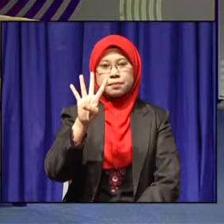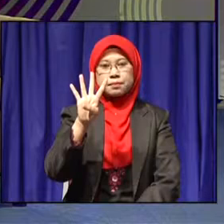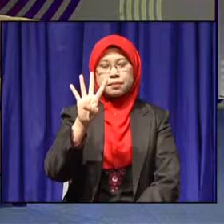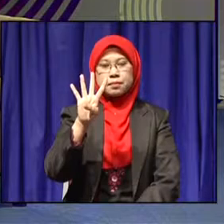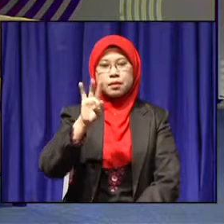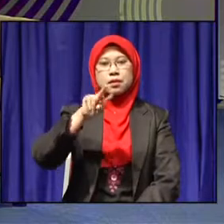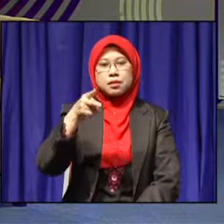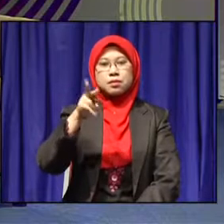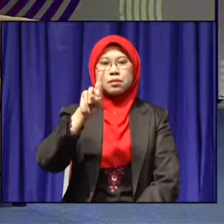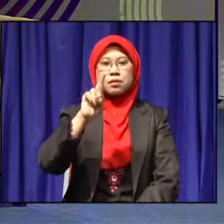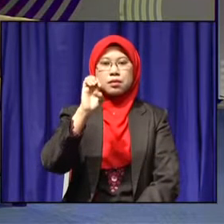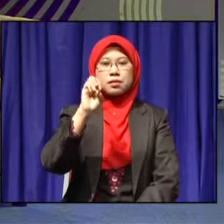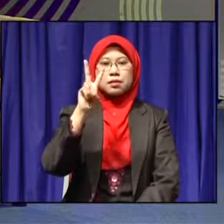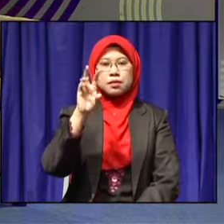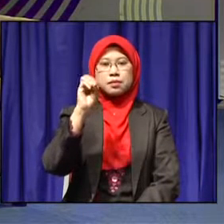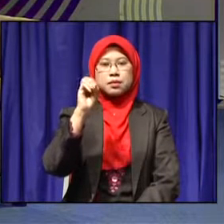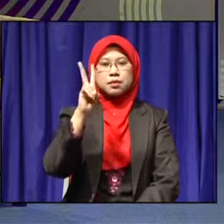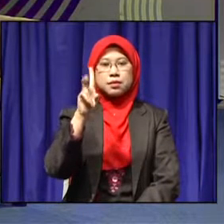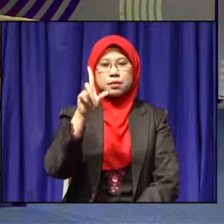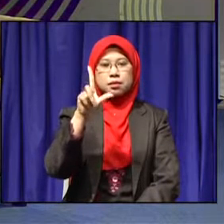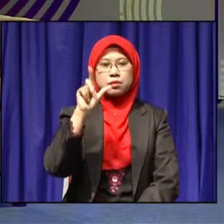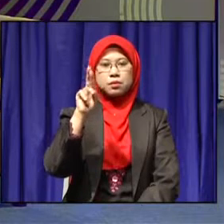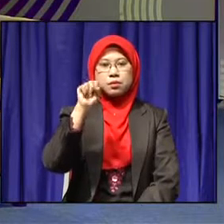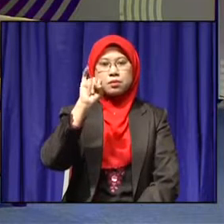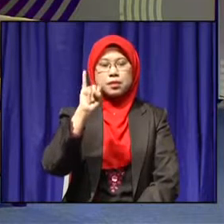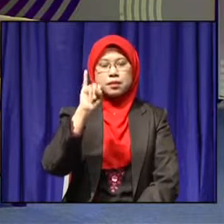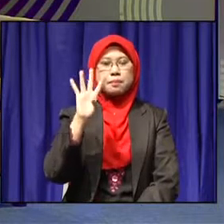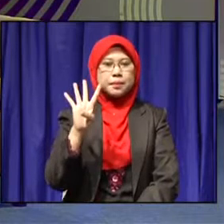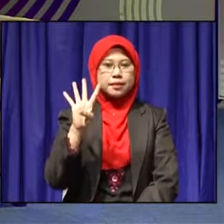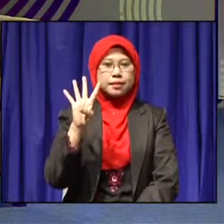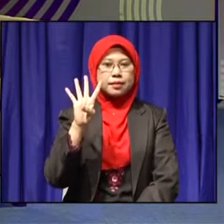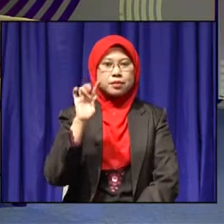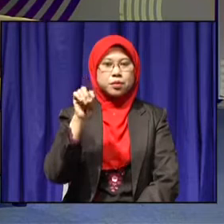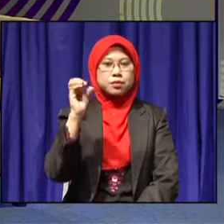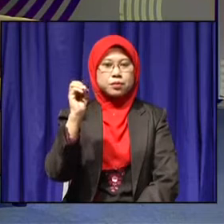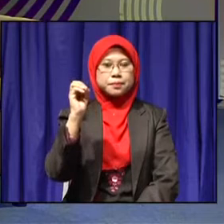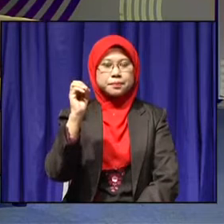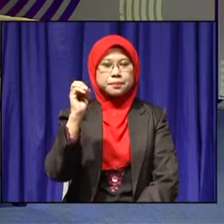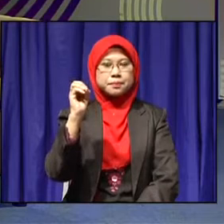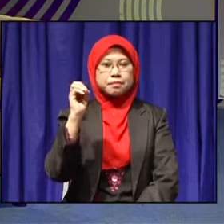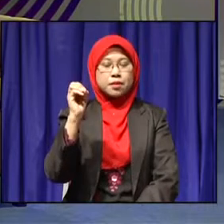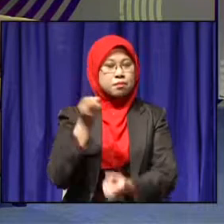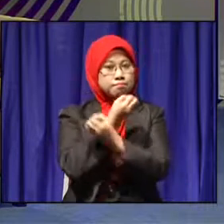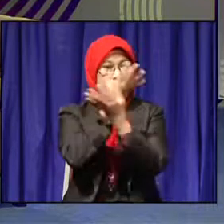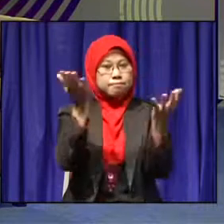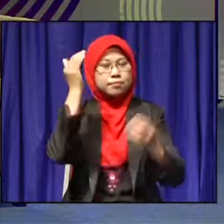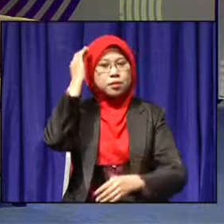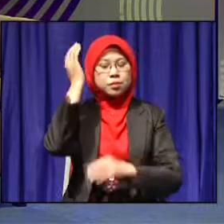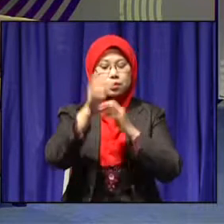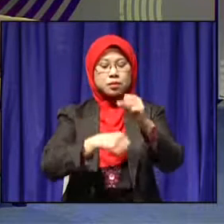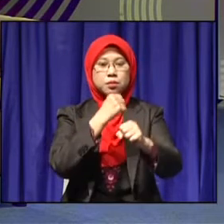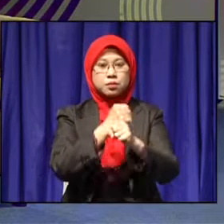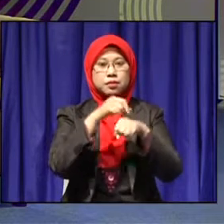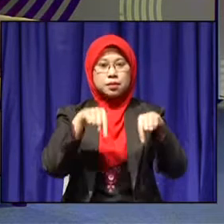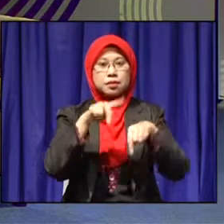revolusi industri ke-4 jadi umum mengetahui bahwa pada tahun ini